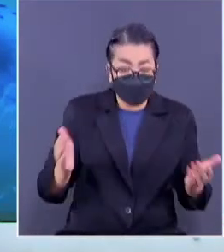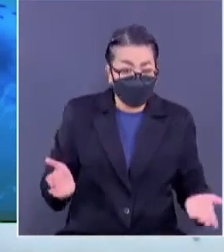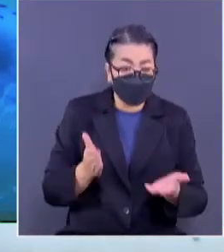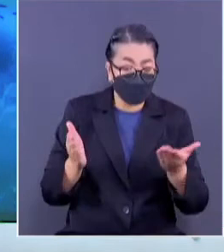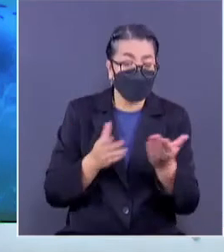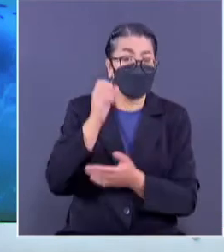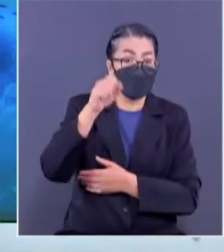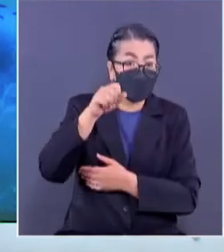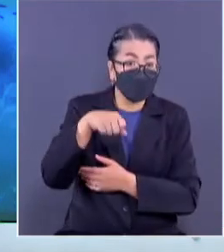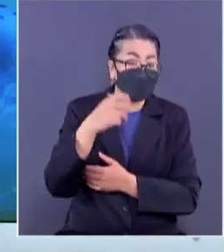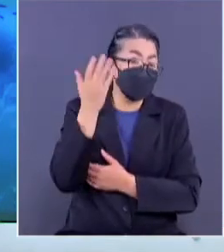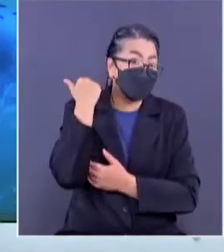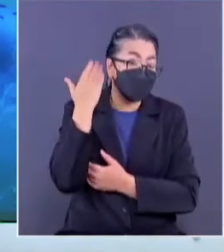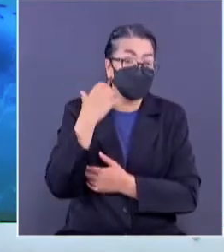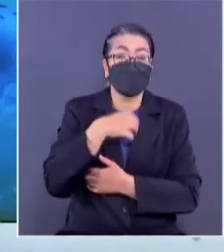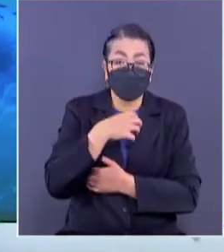เน็ตย้อนกลับไปในจุดต้นทางเหมือนกันนะเนี่ย